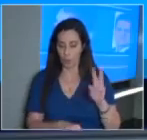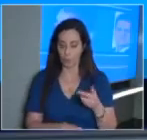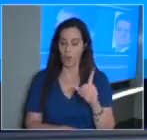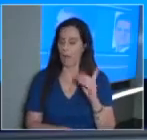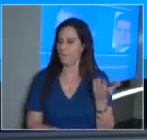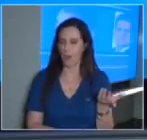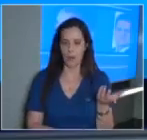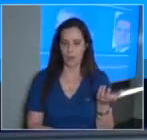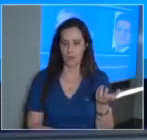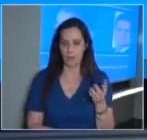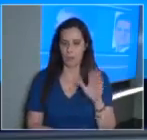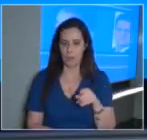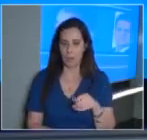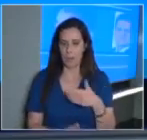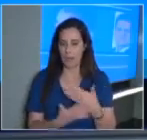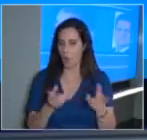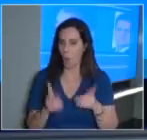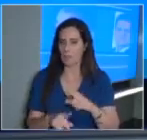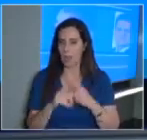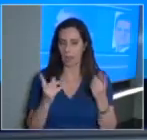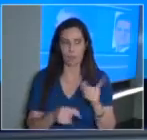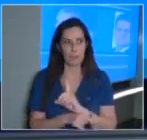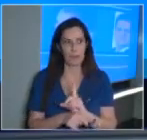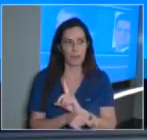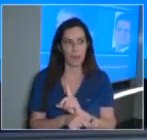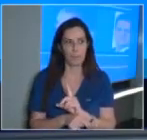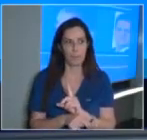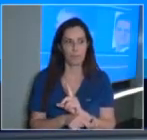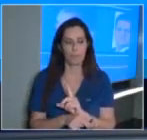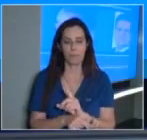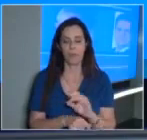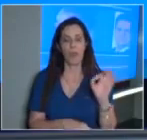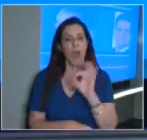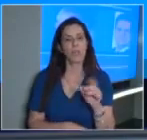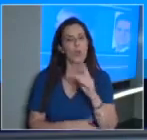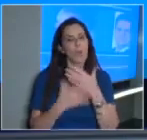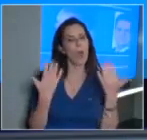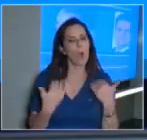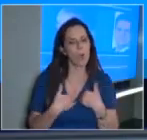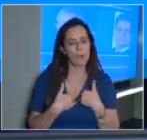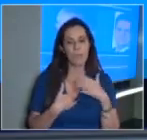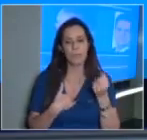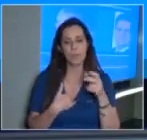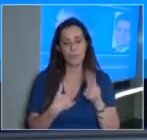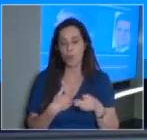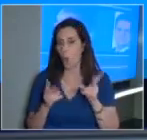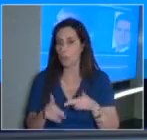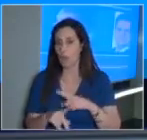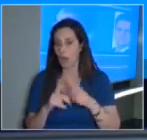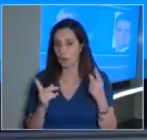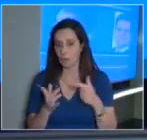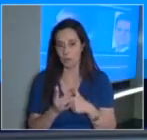חוזרות. אבל כי גם אין לנו אלטרנטיבה בינתיים. עדיין לא ברור לנו האם יש